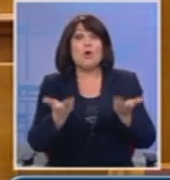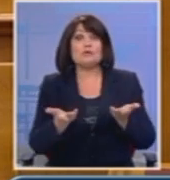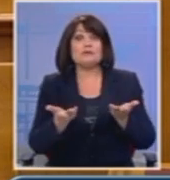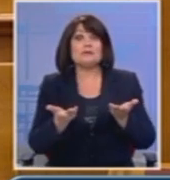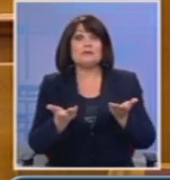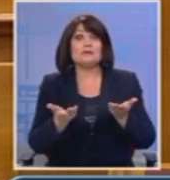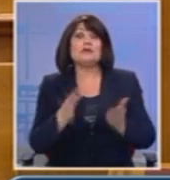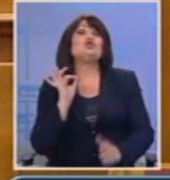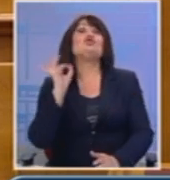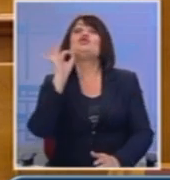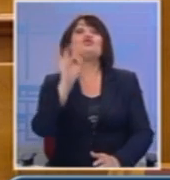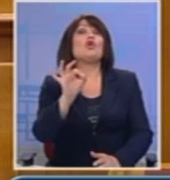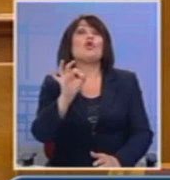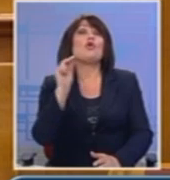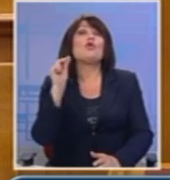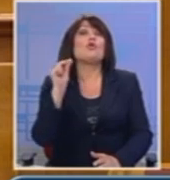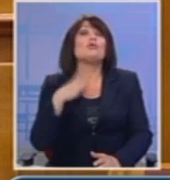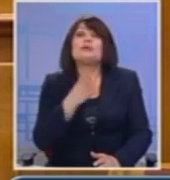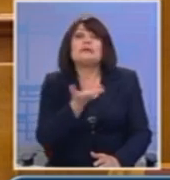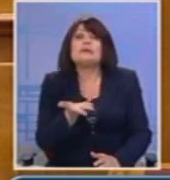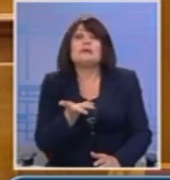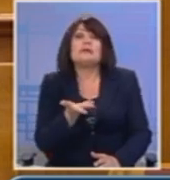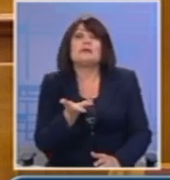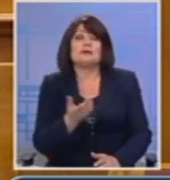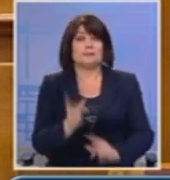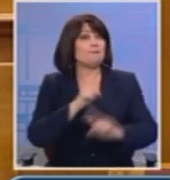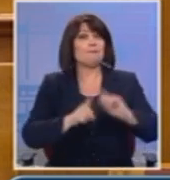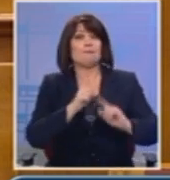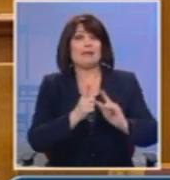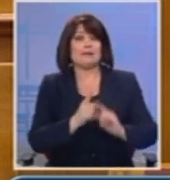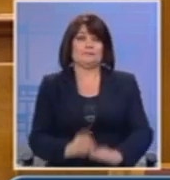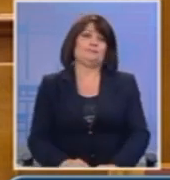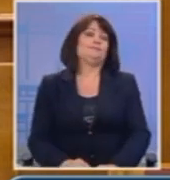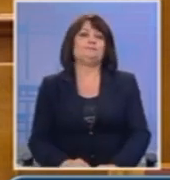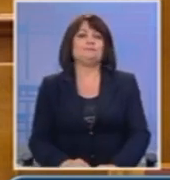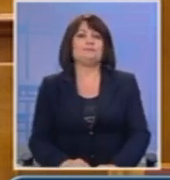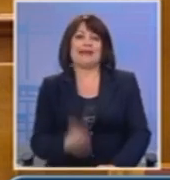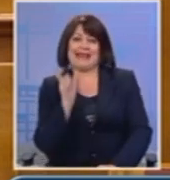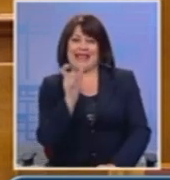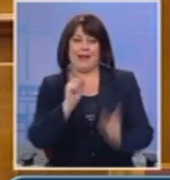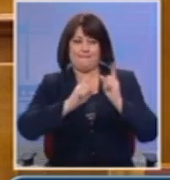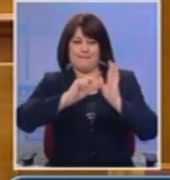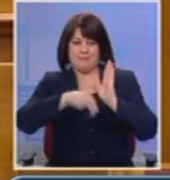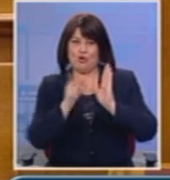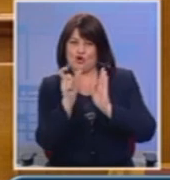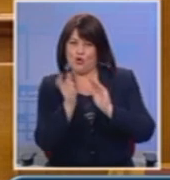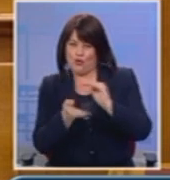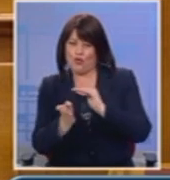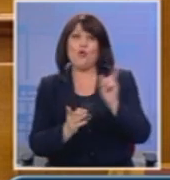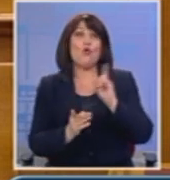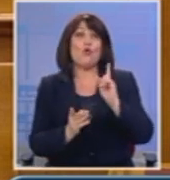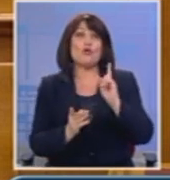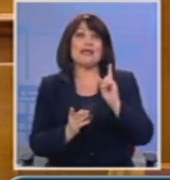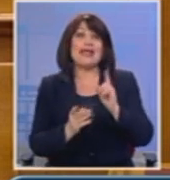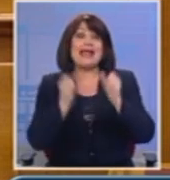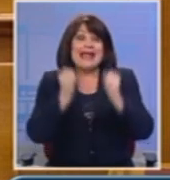επιδίωξη ο στόχος η δέσμευση όχι απ το μνημόνιο ως λέξη απ το μνημόνιο